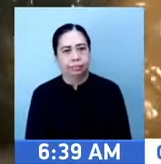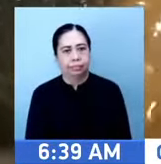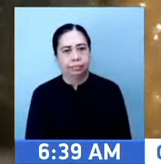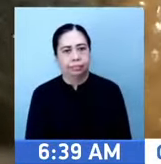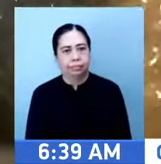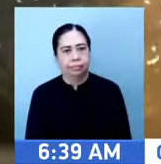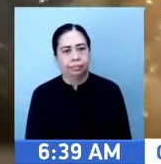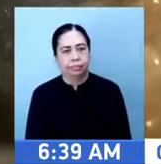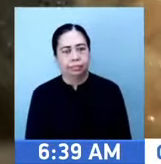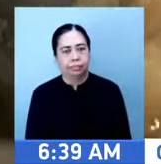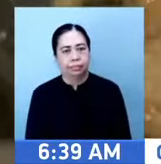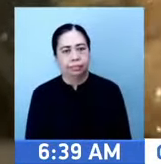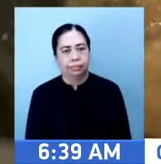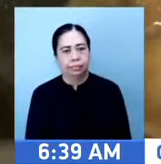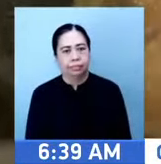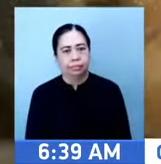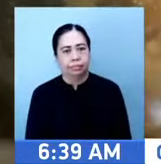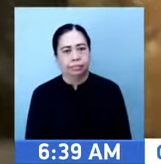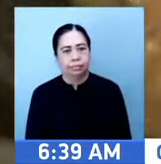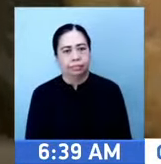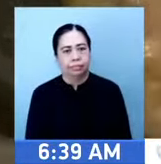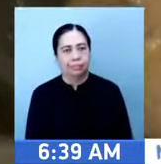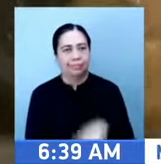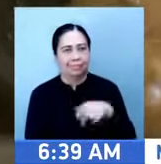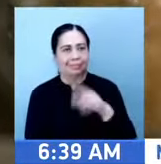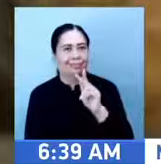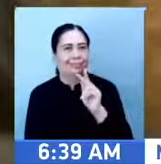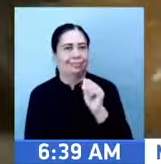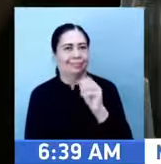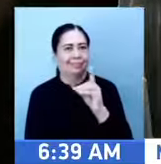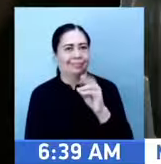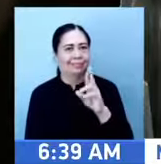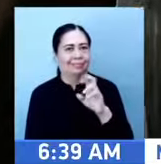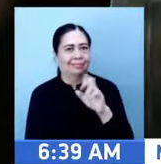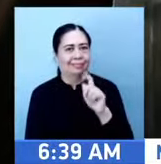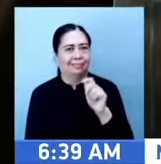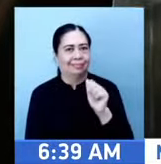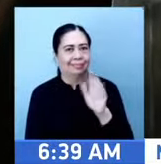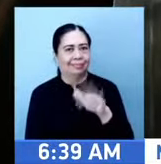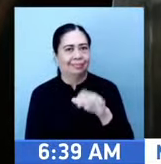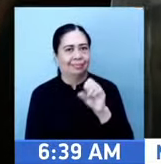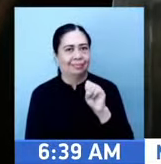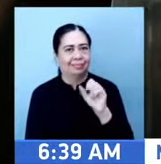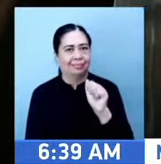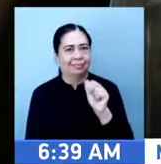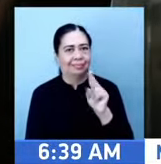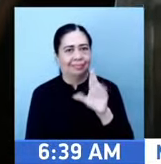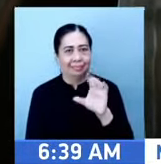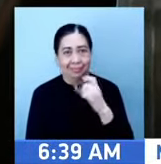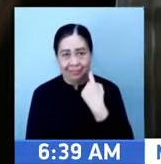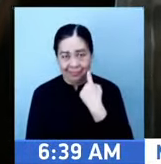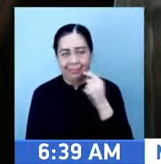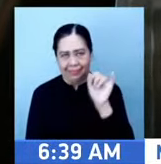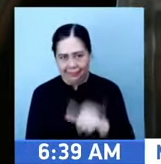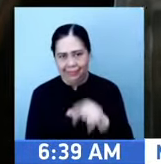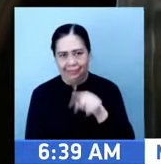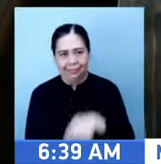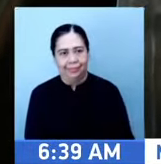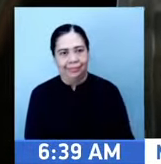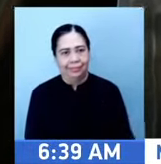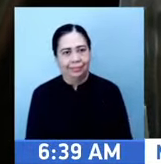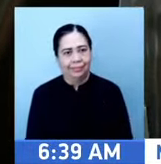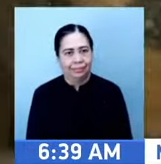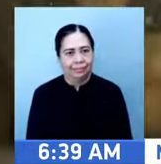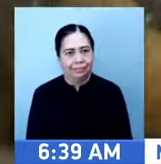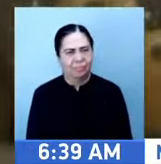Ito, Chef. So, yan yung caldereta sauce natin, Sir Nico. Tapos, basically, yung ganito natin na serving, magkano ang presyo